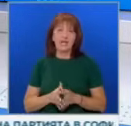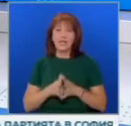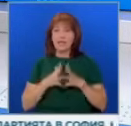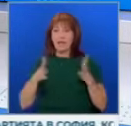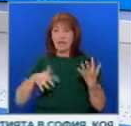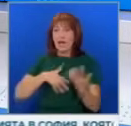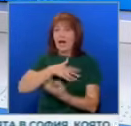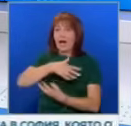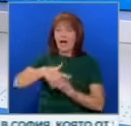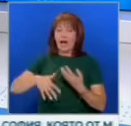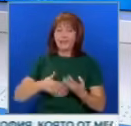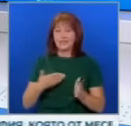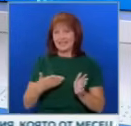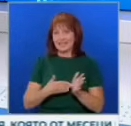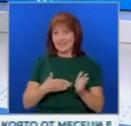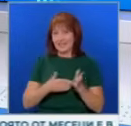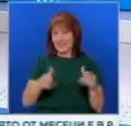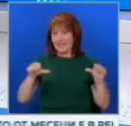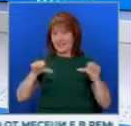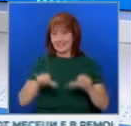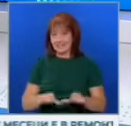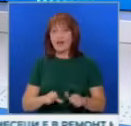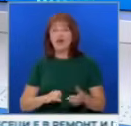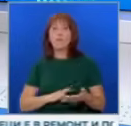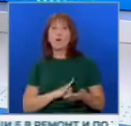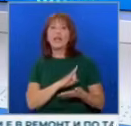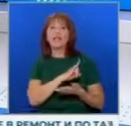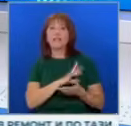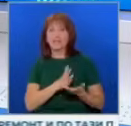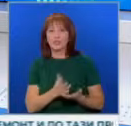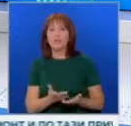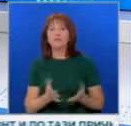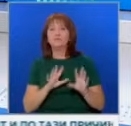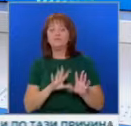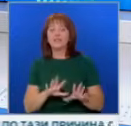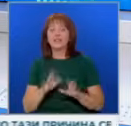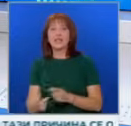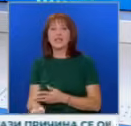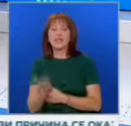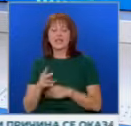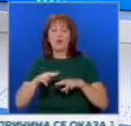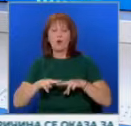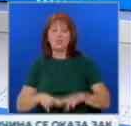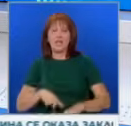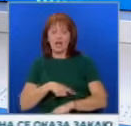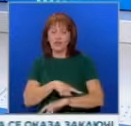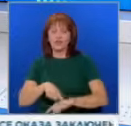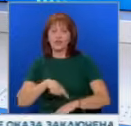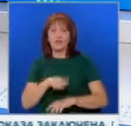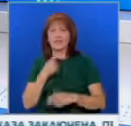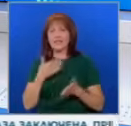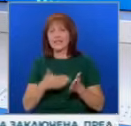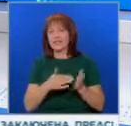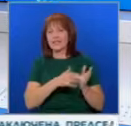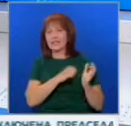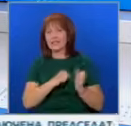Най-големият хаос заради глобалния IT-срив беше по летищата. Десетки хиляди прекараха в часове на терминалите заради закъснели и